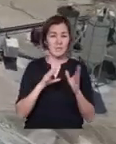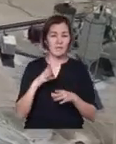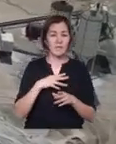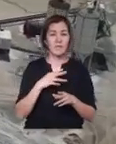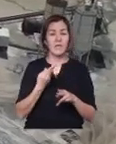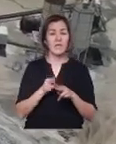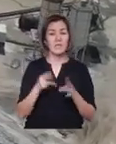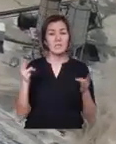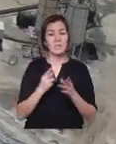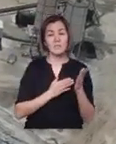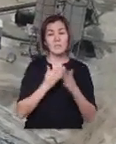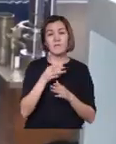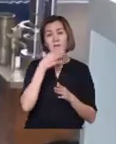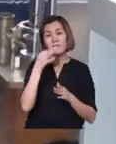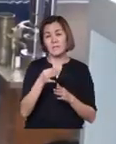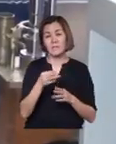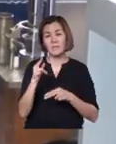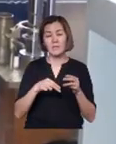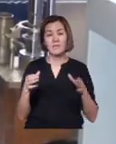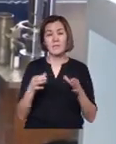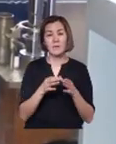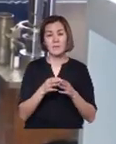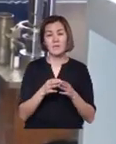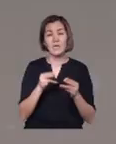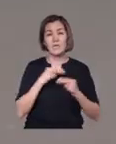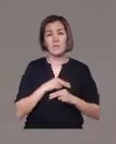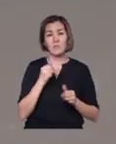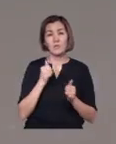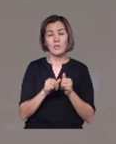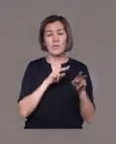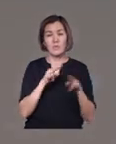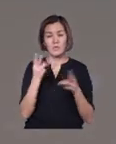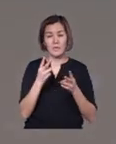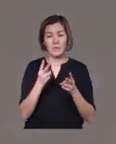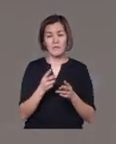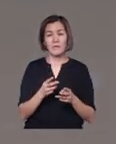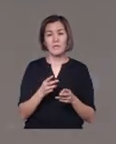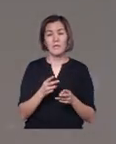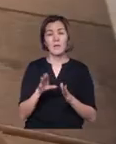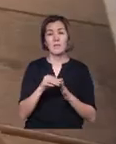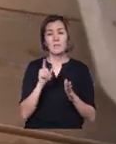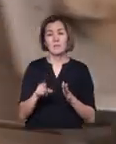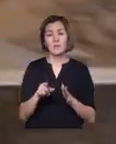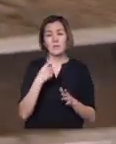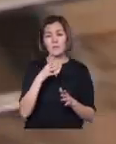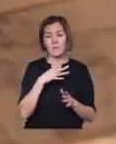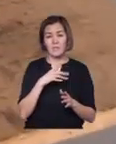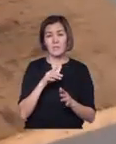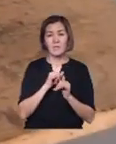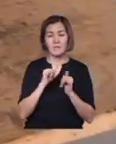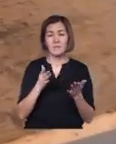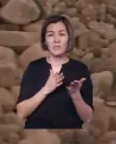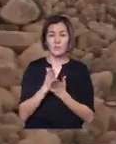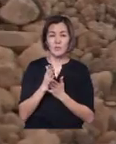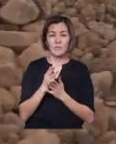значит, необходимо повысить ответственность подрядных компаний и взять их работу на контроль, заявил он. Амангельде Толамисов также подчеркнул, что развитие туризма,